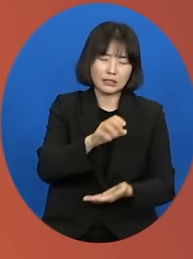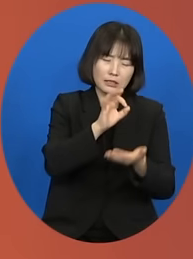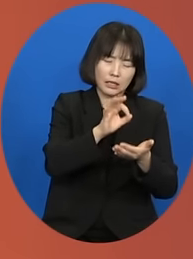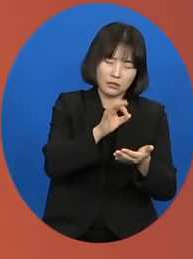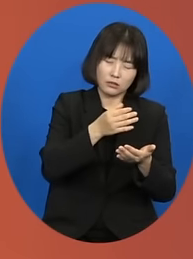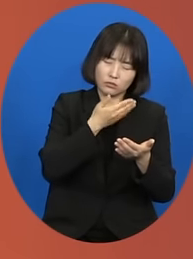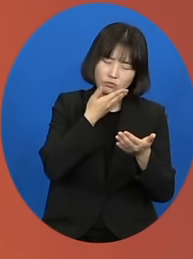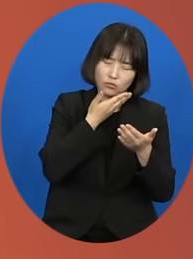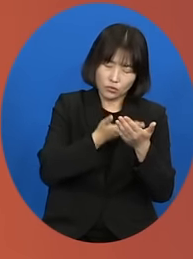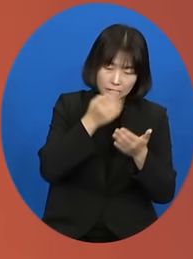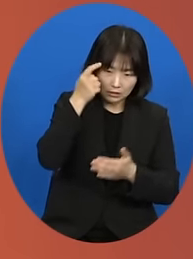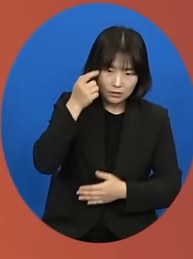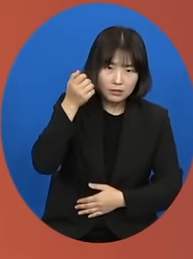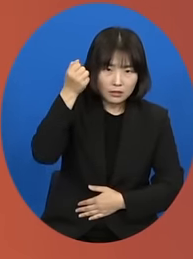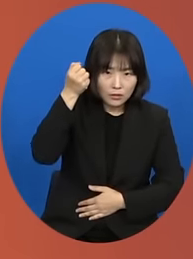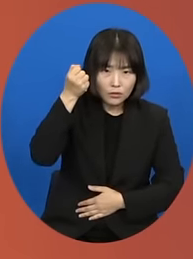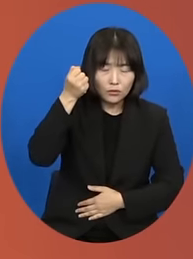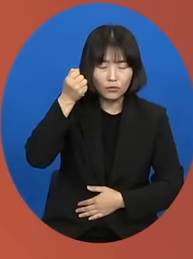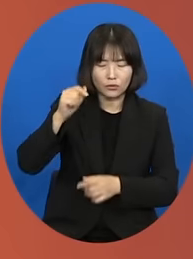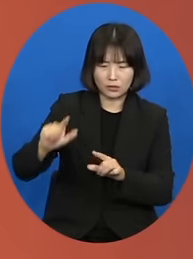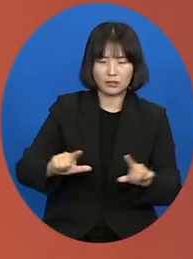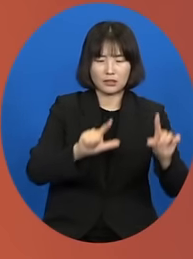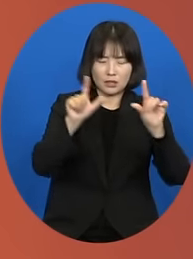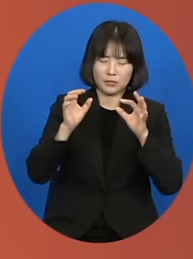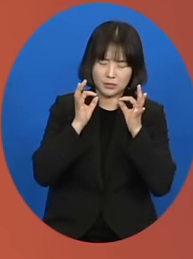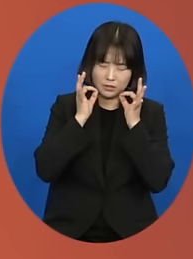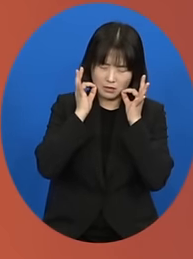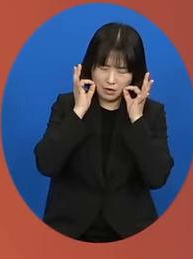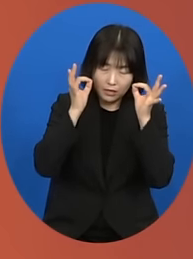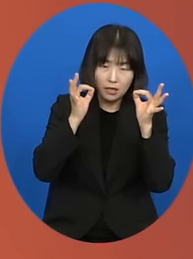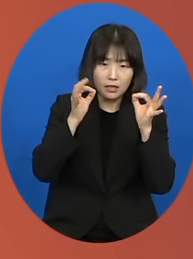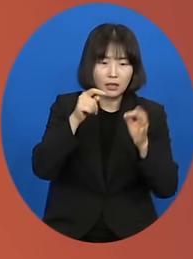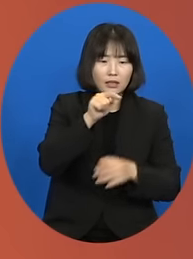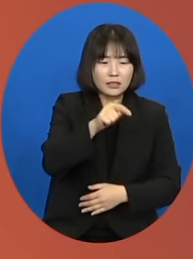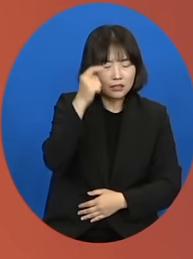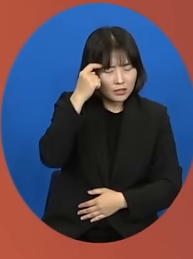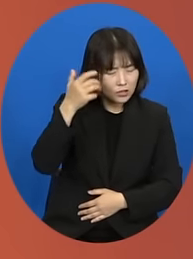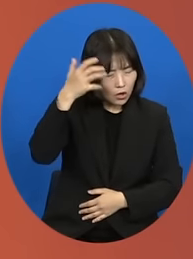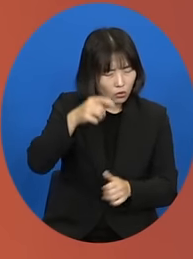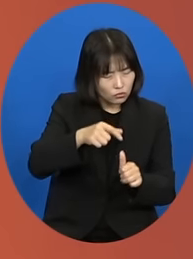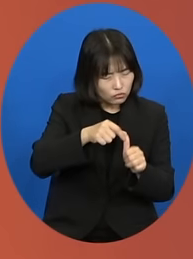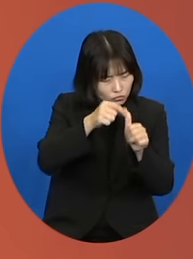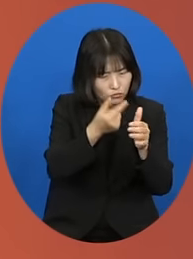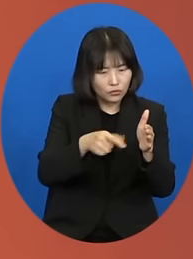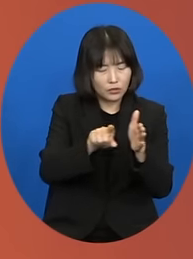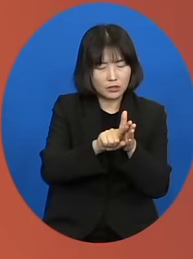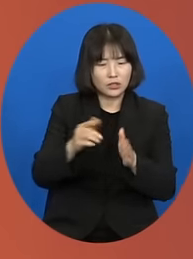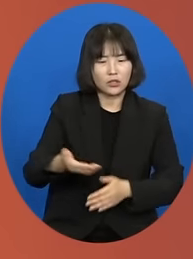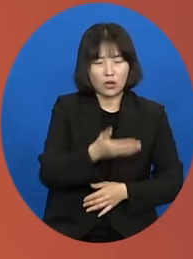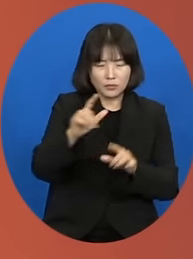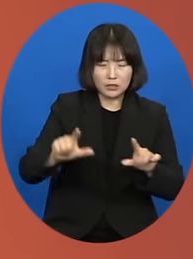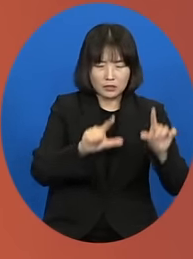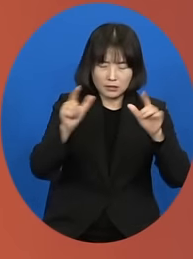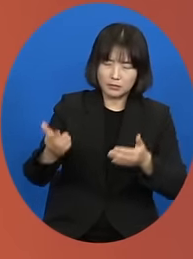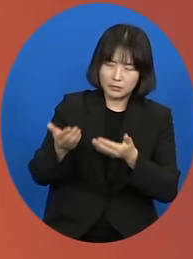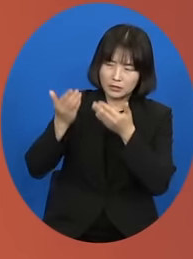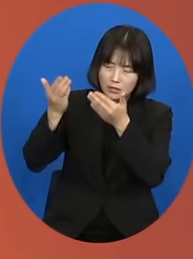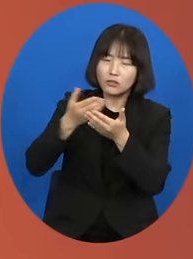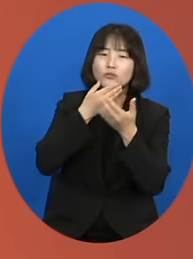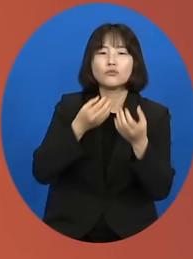여겨서 우리의 삶의 최선을 다해서 그 영혼을 구원하는데 여러분의 삶을 들으시기를